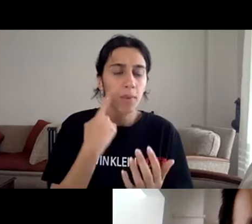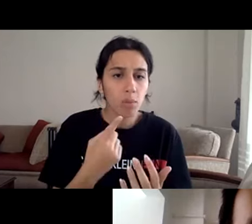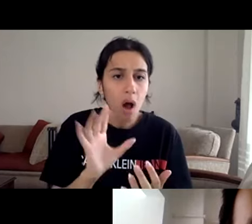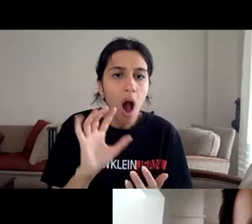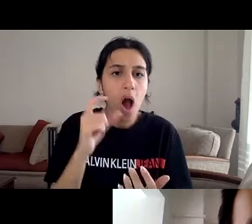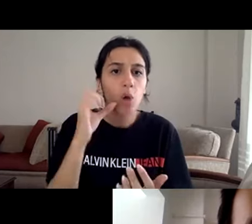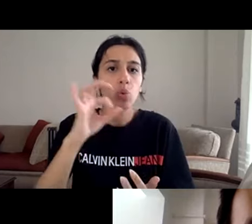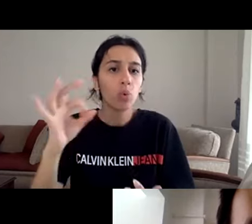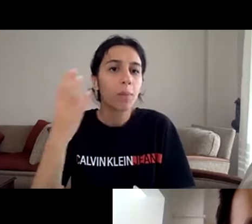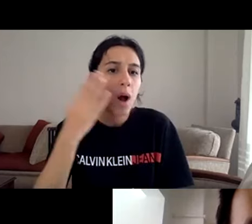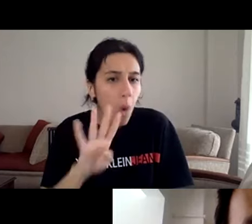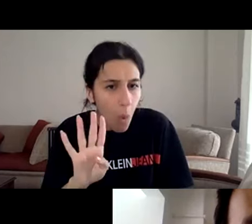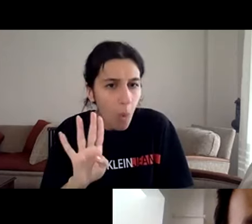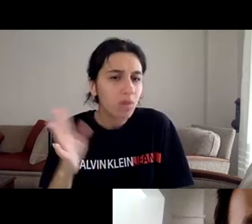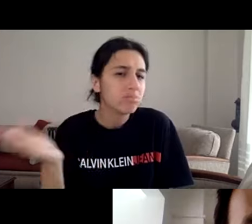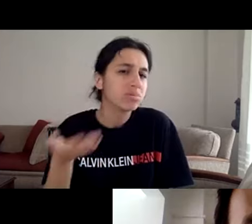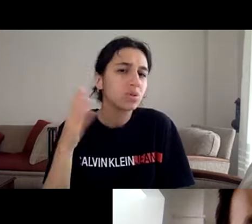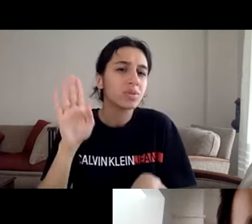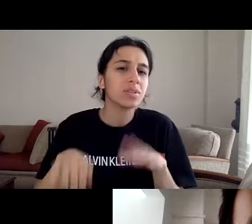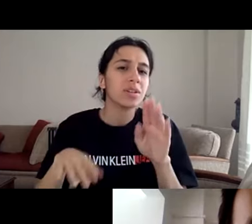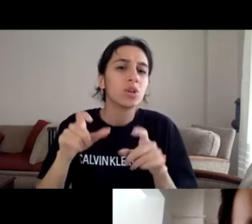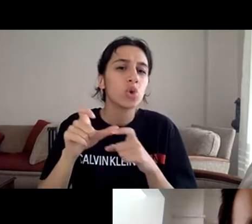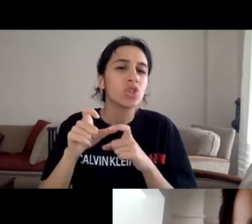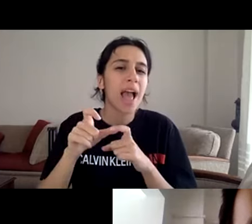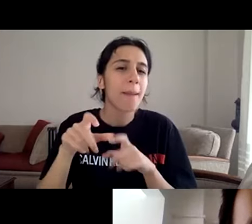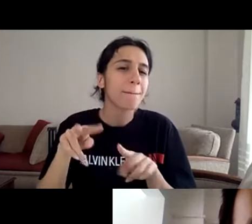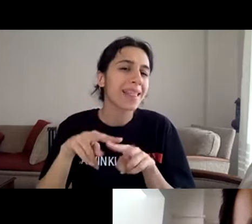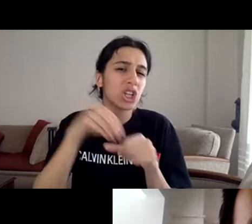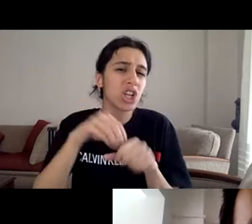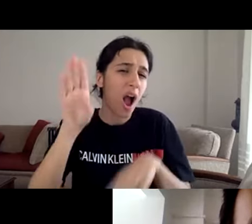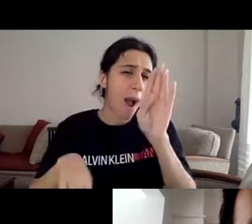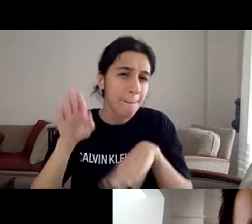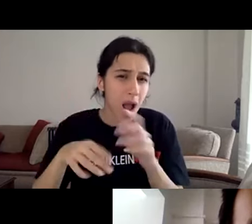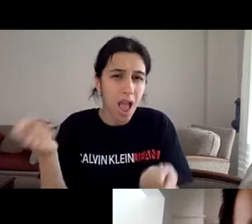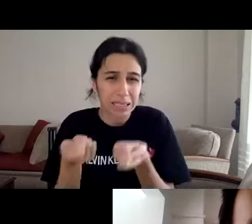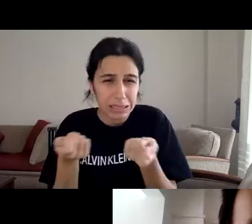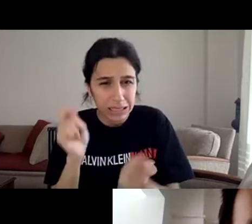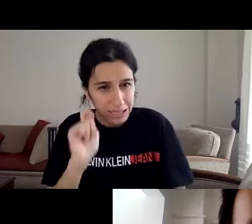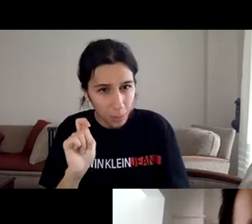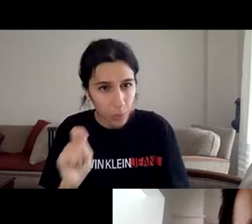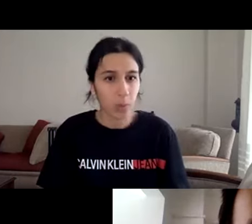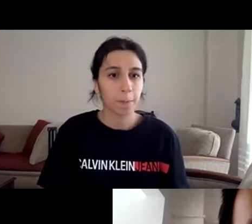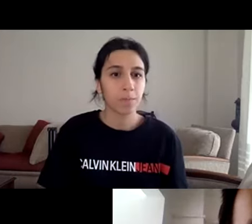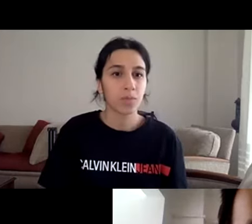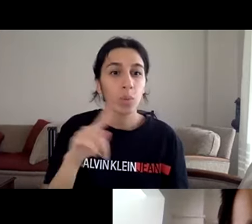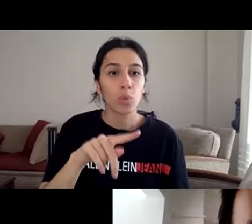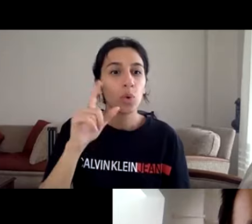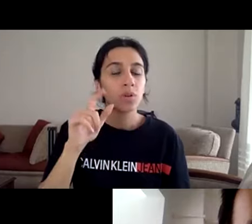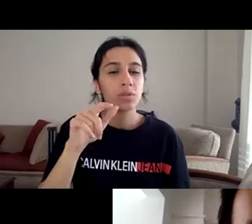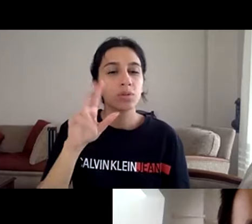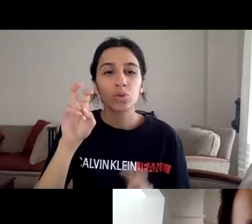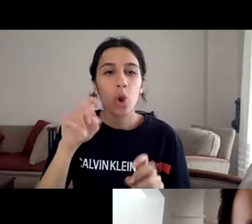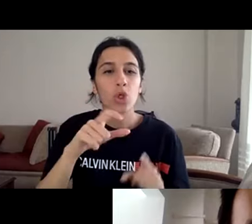Sonra sosyal medya kampanyaları yapıyoruz. Oradan bir şeyler olmaya çalışıyor. Bu konuda Domino's Pizza örneğini verdi